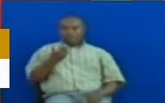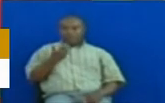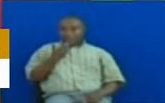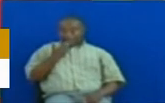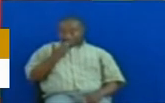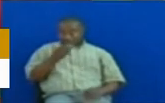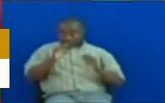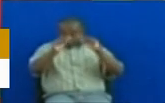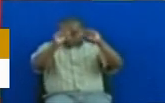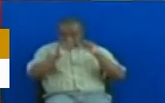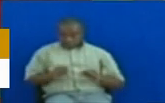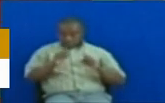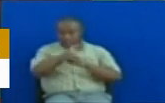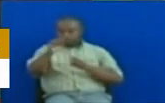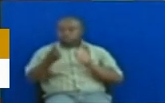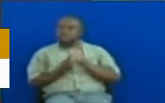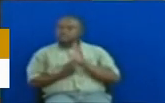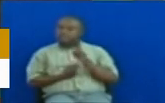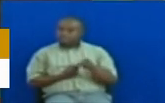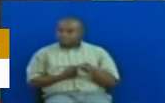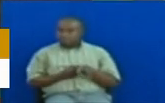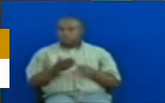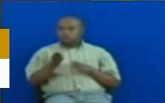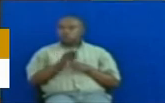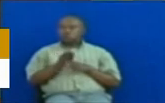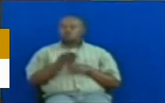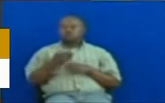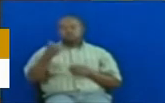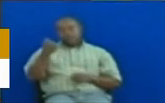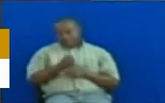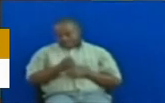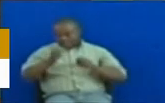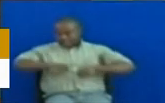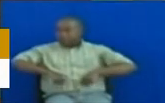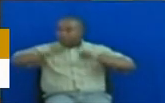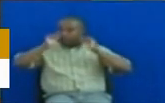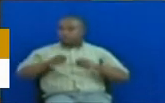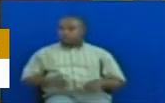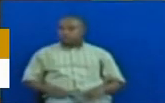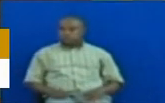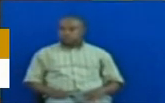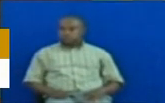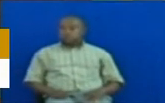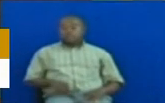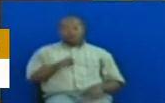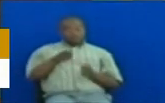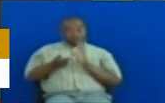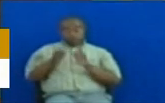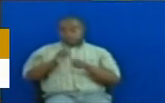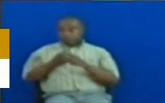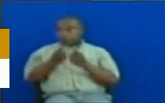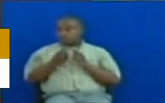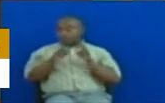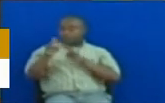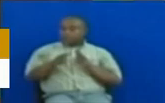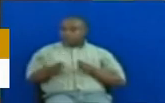kifungu cha sita kwenye functions of authority, ambapo hapo wakati tunazungumzia contracts tukasema